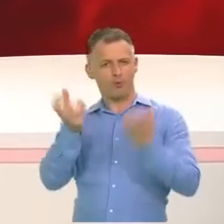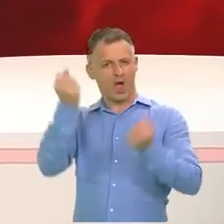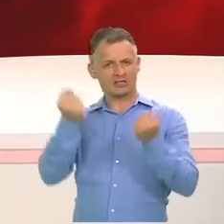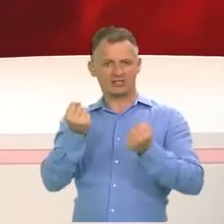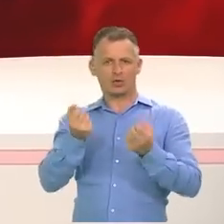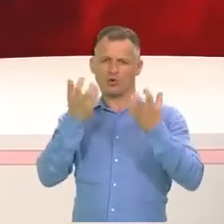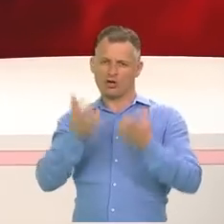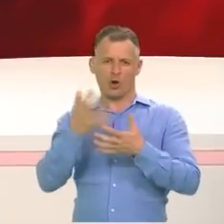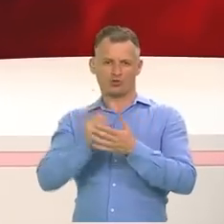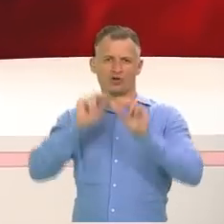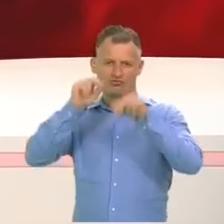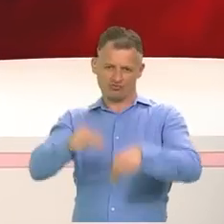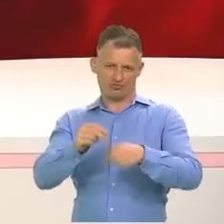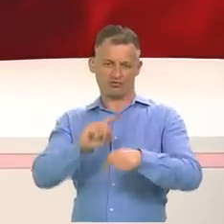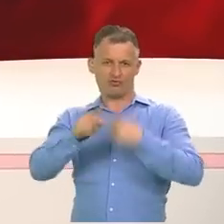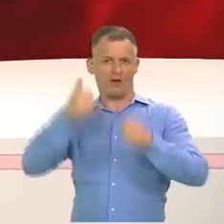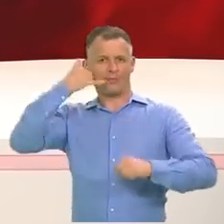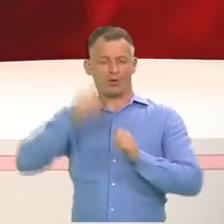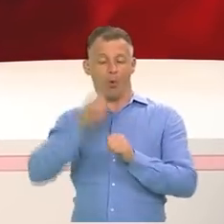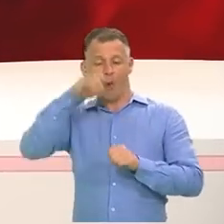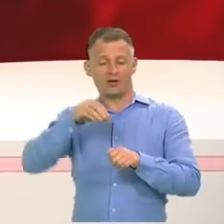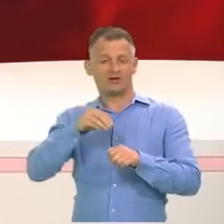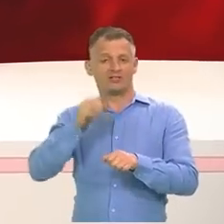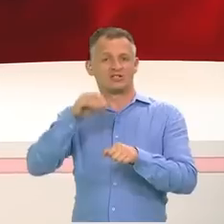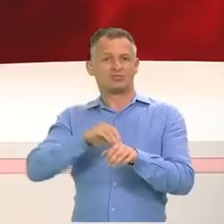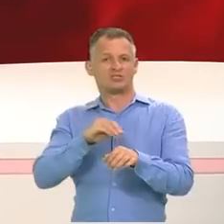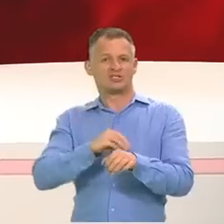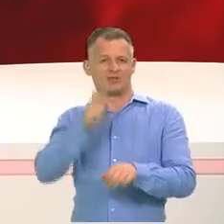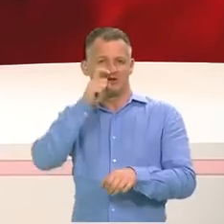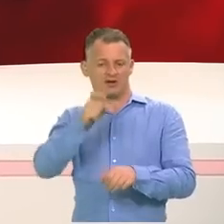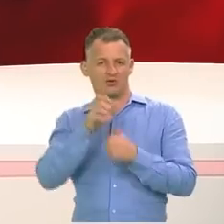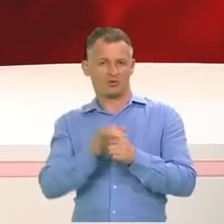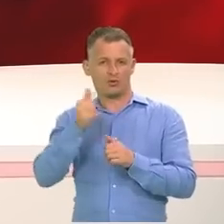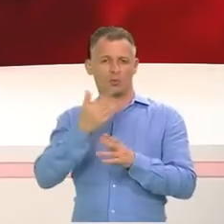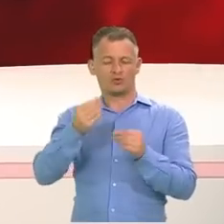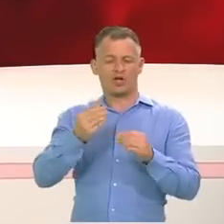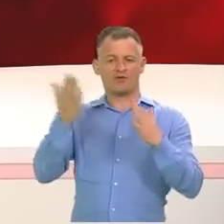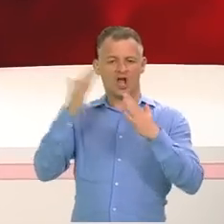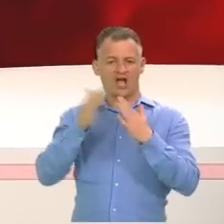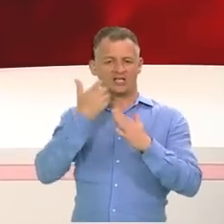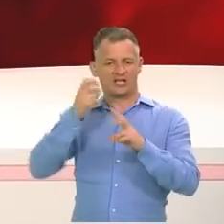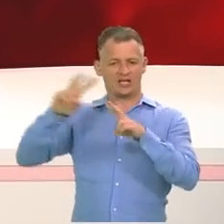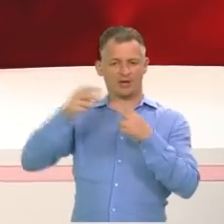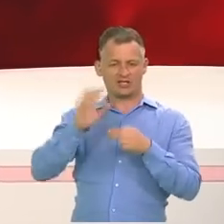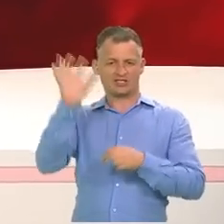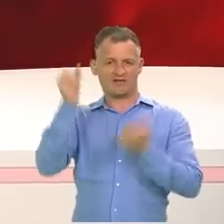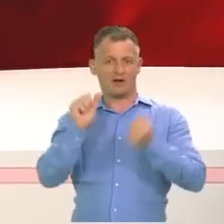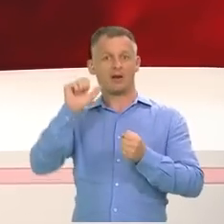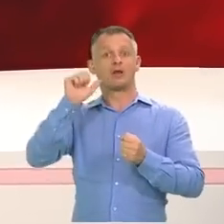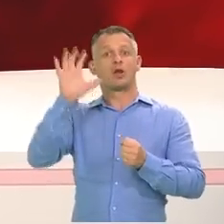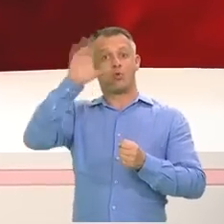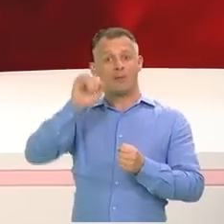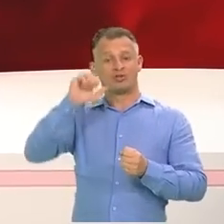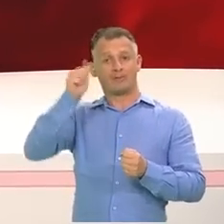numărului mare de apeluri. Oamenilor li s-a făcut rău și au avut nevoie de ajutor. Mulți erau în casă când au chemat salvarea. La noapte și mâine